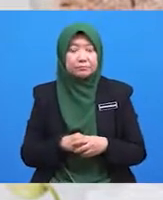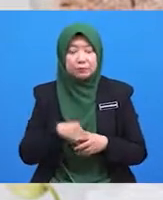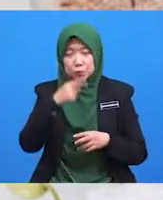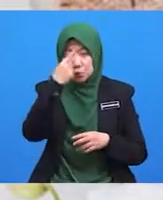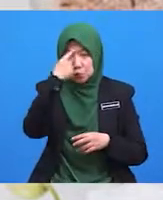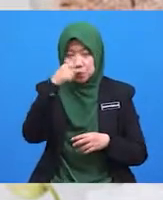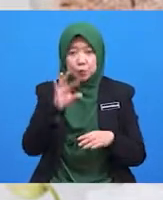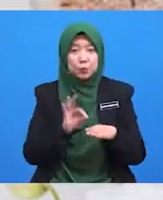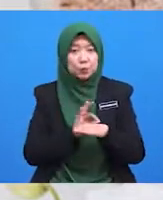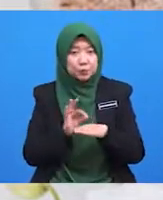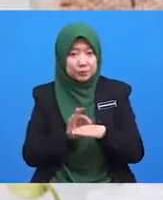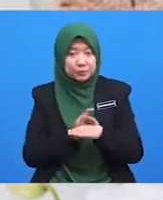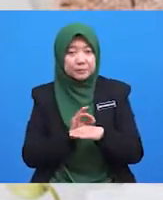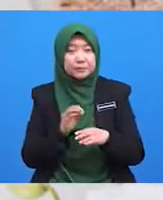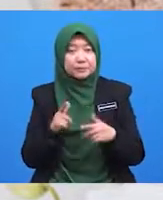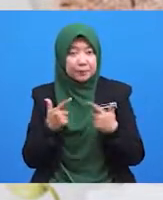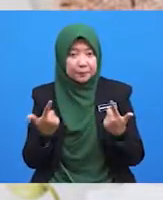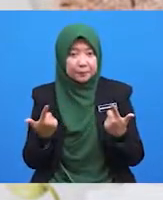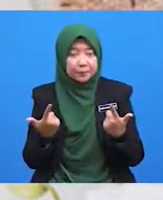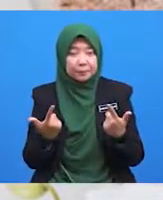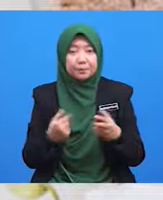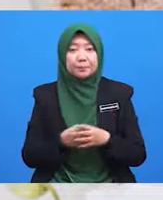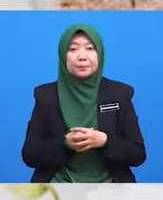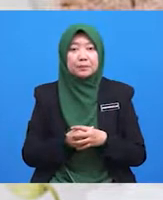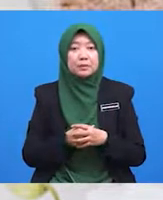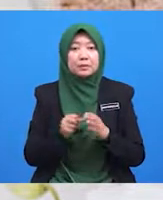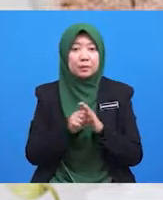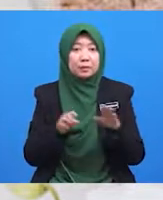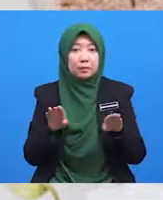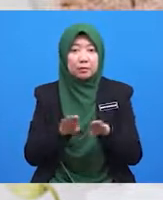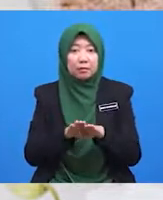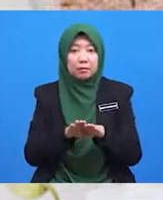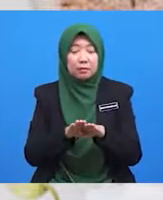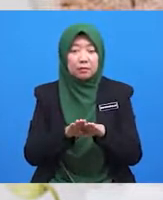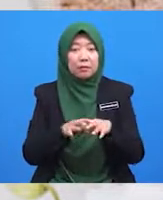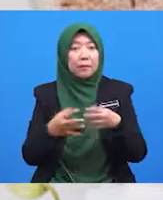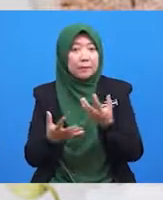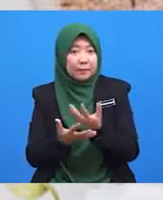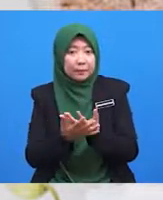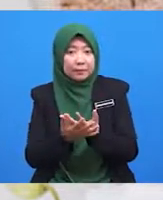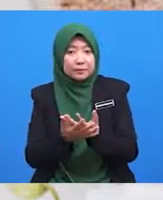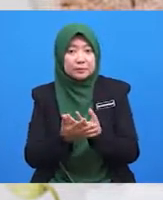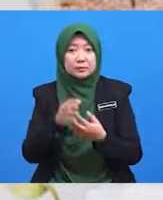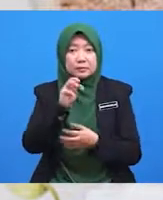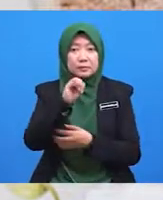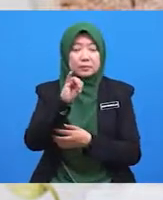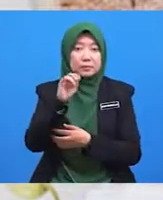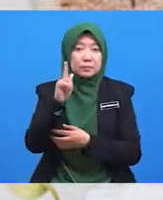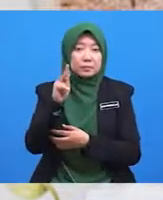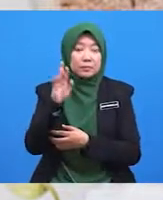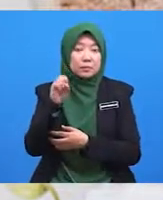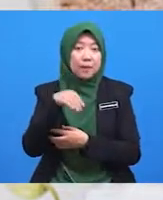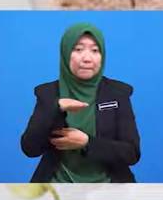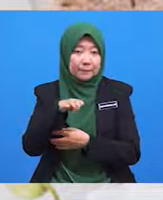Untuk fungsi yang seterusnya, ia berfungsi sebagai penapis mikrob, iaitu